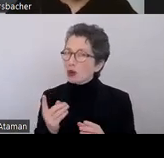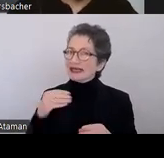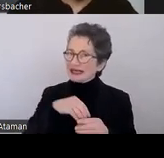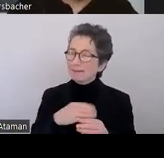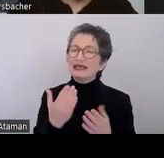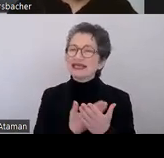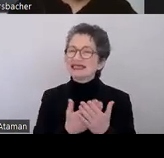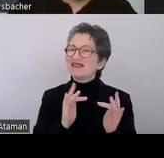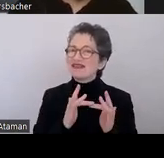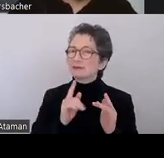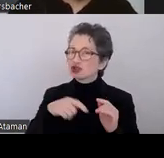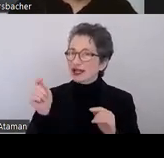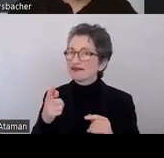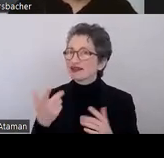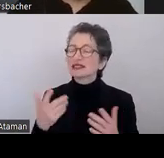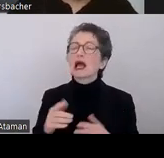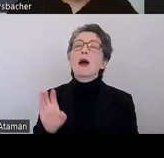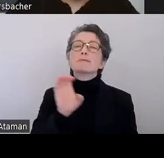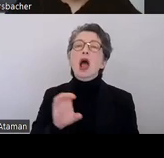sind Browser-Erweiterungen.